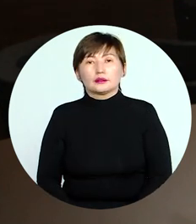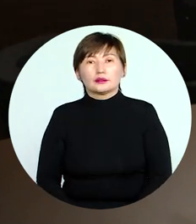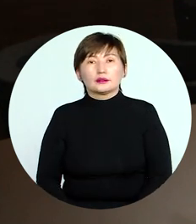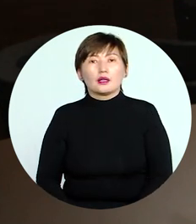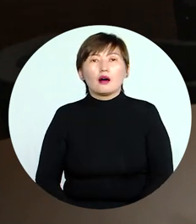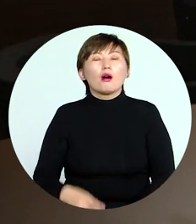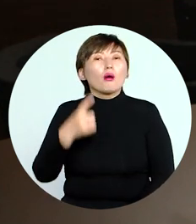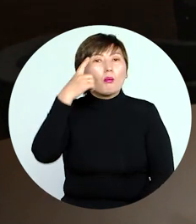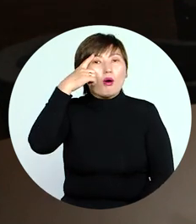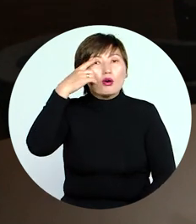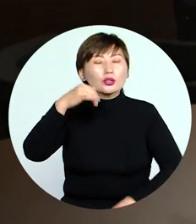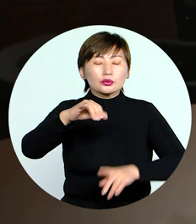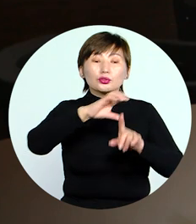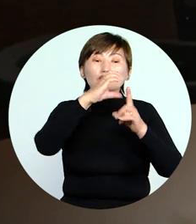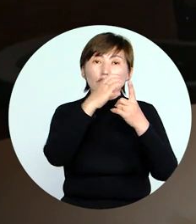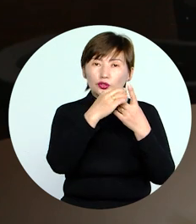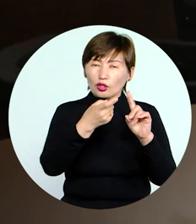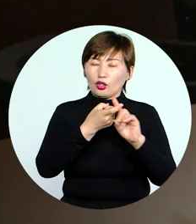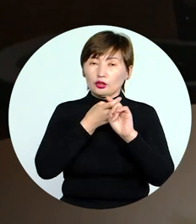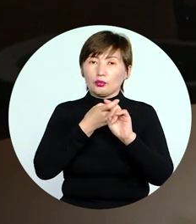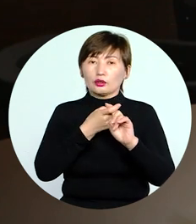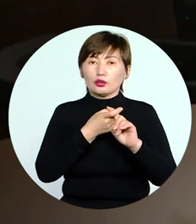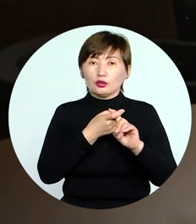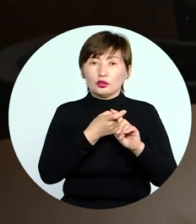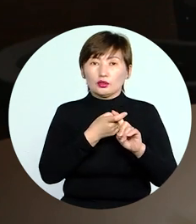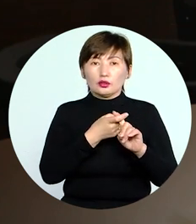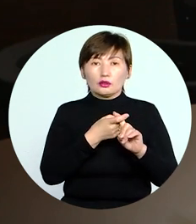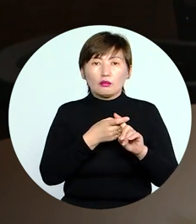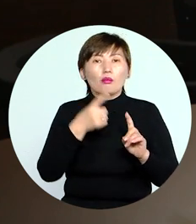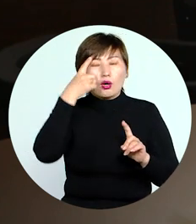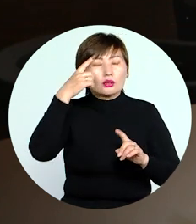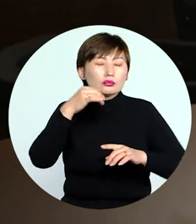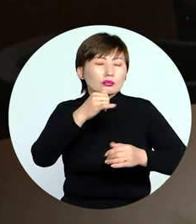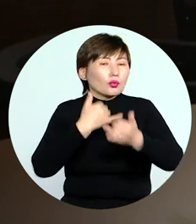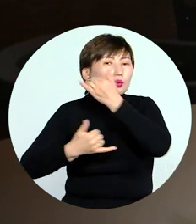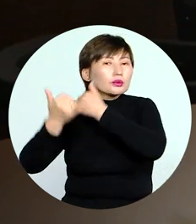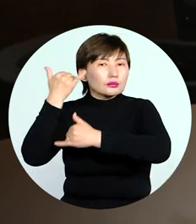нүдлчдийн соёл гэж ярддаг. За тэгээ манай Монгол одоо